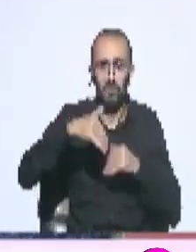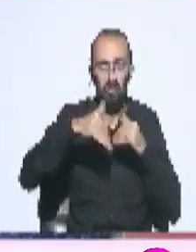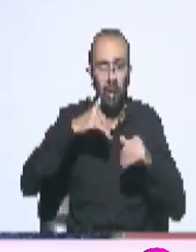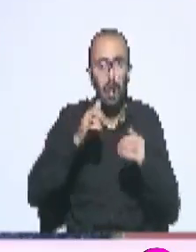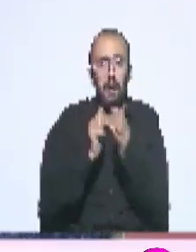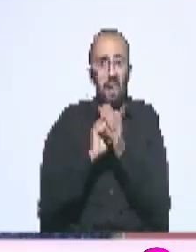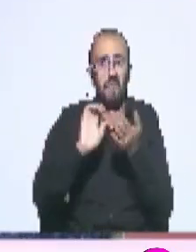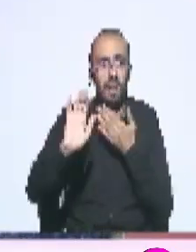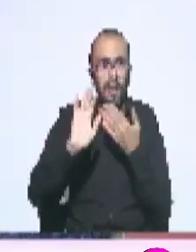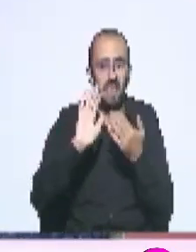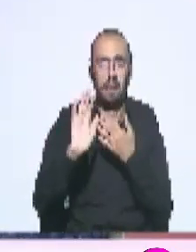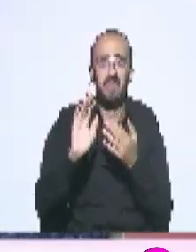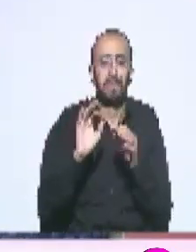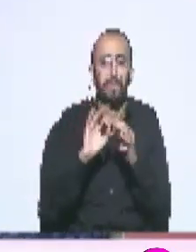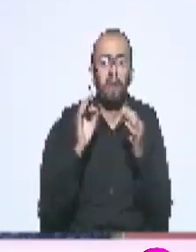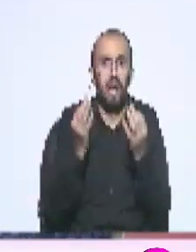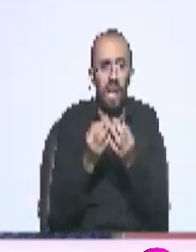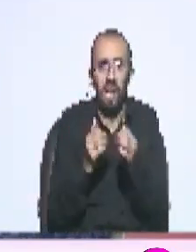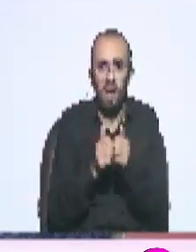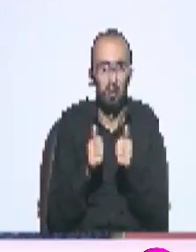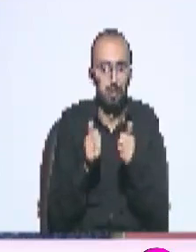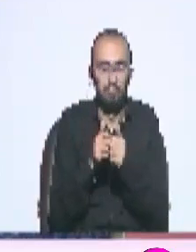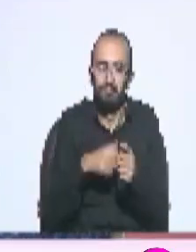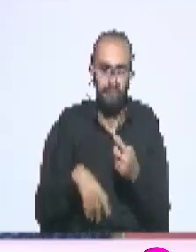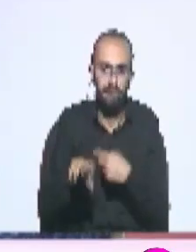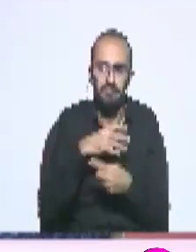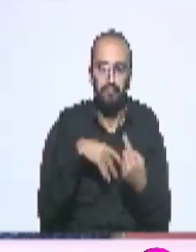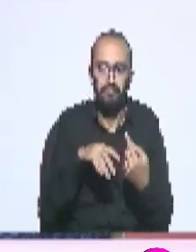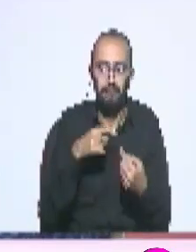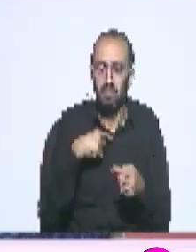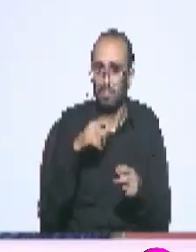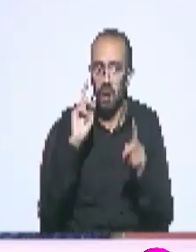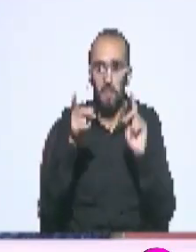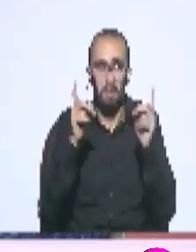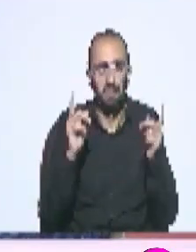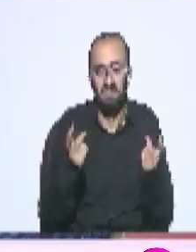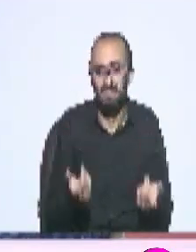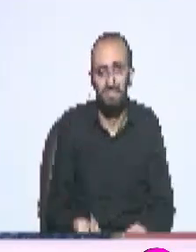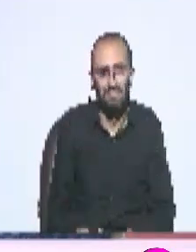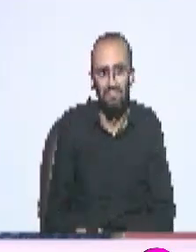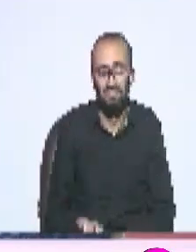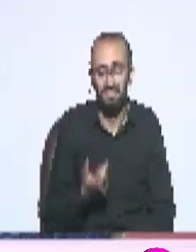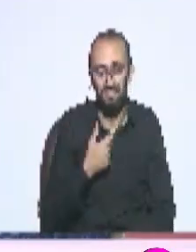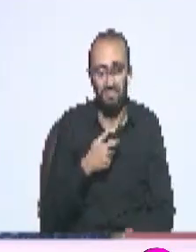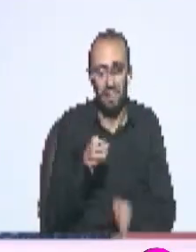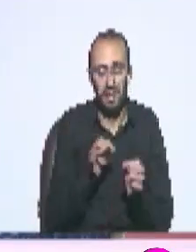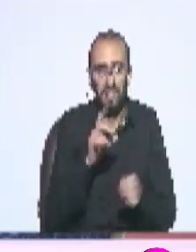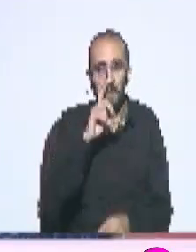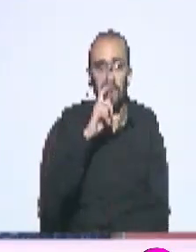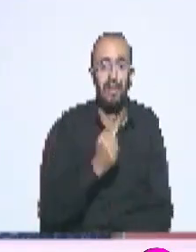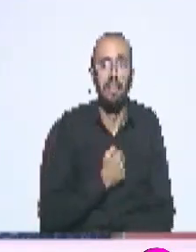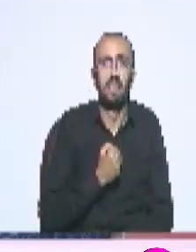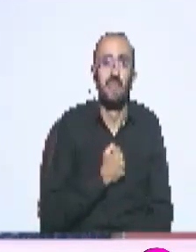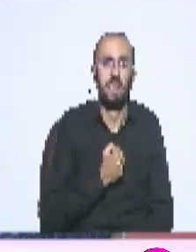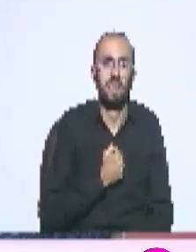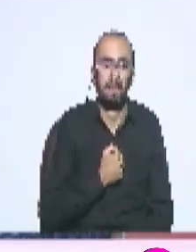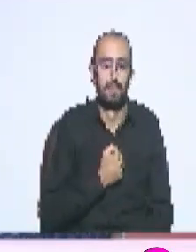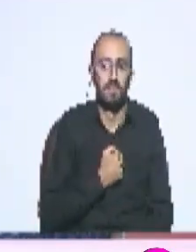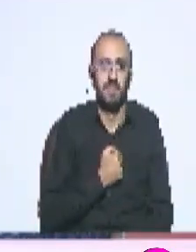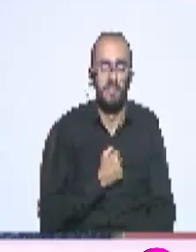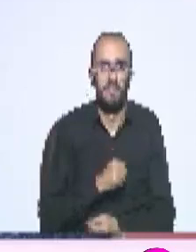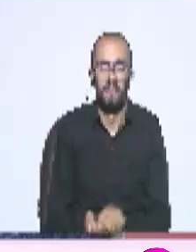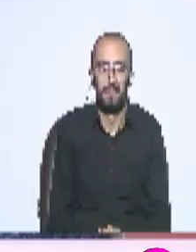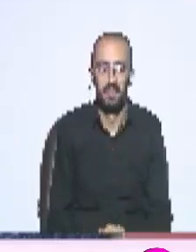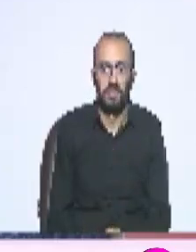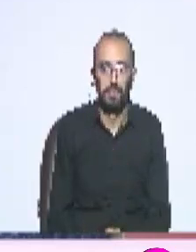الجيران في البيت في العيله انا ما بقدرش اعمل كنترول على ده كله لكن اللي اقدر ابقى بشتغل عليه بس هو نفسي